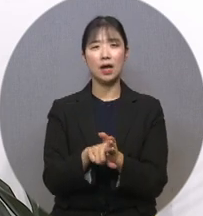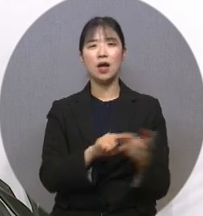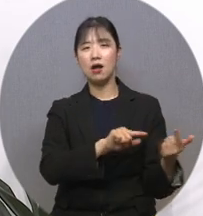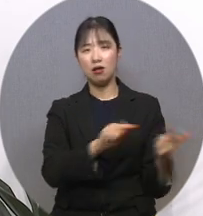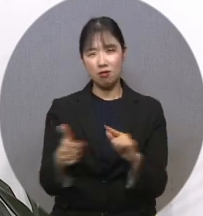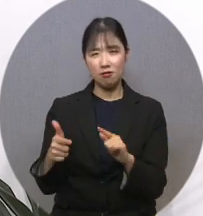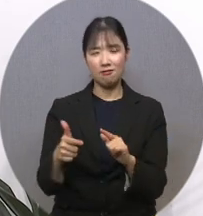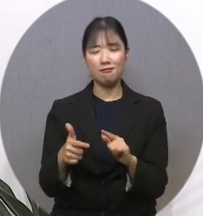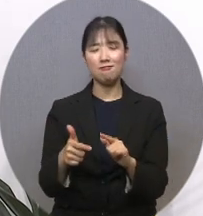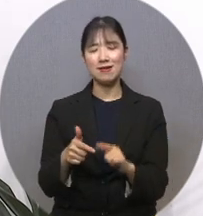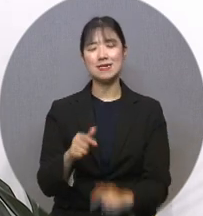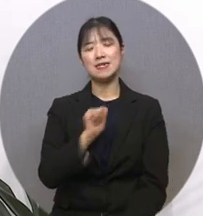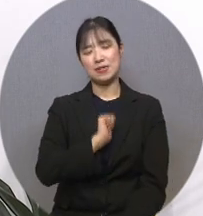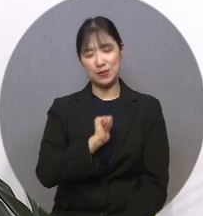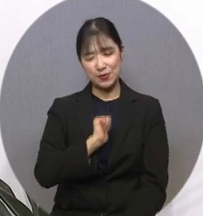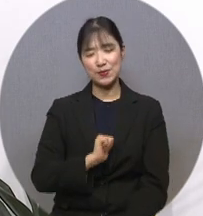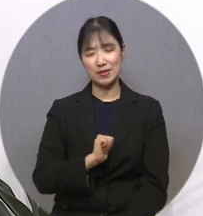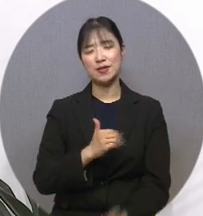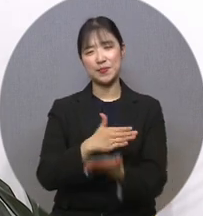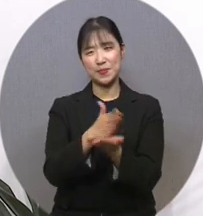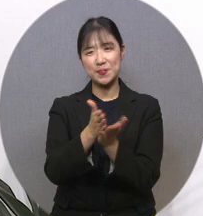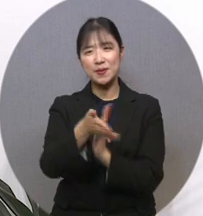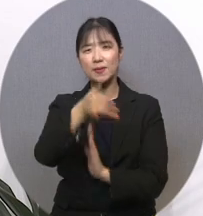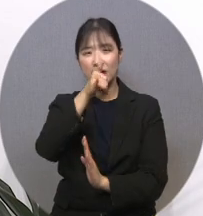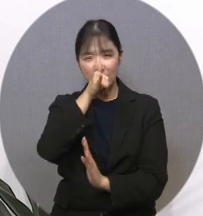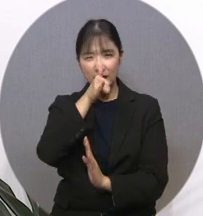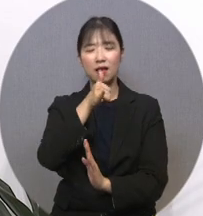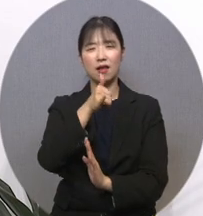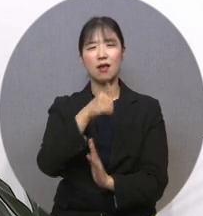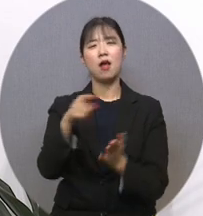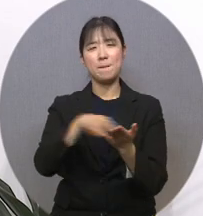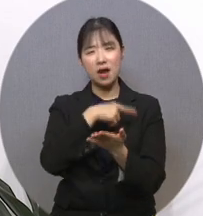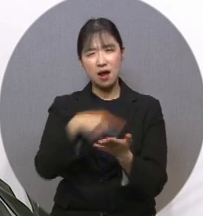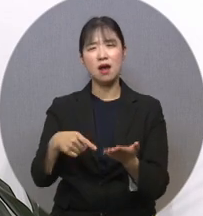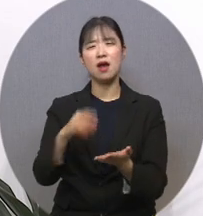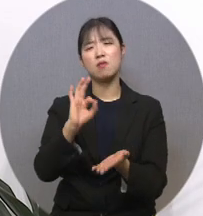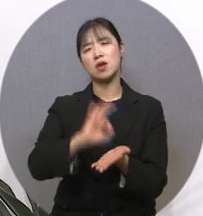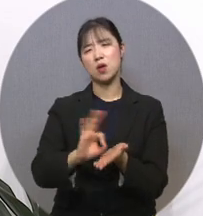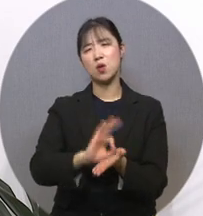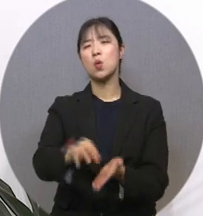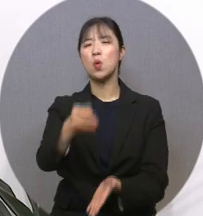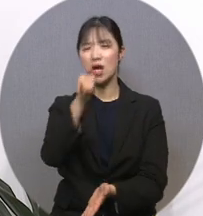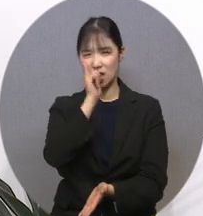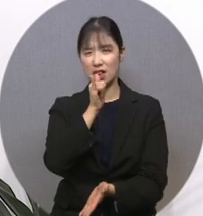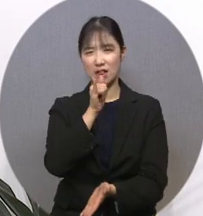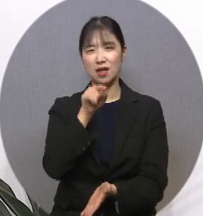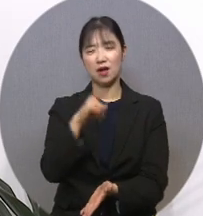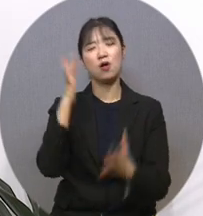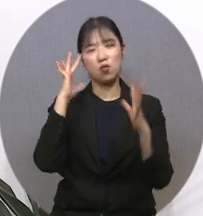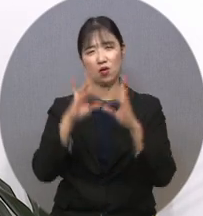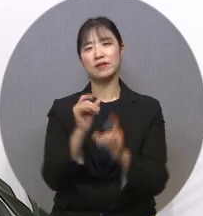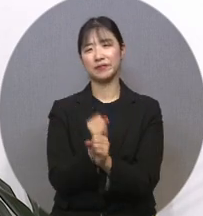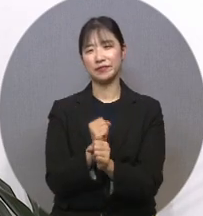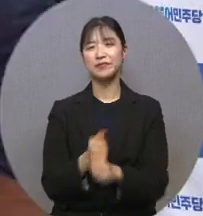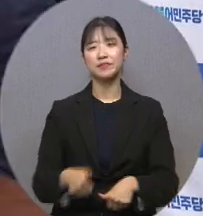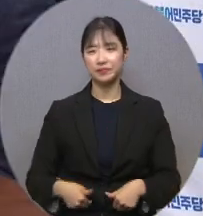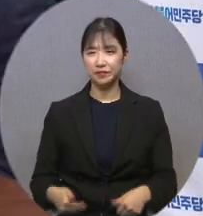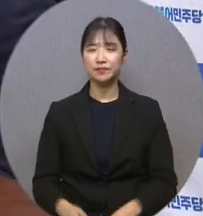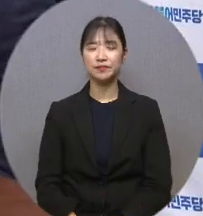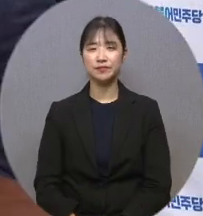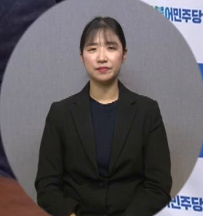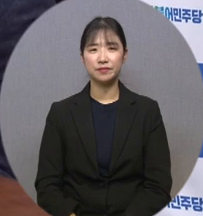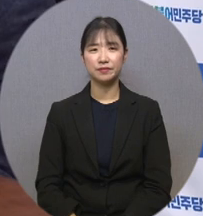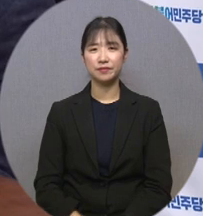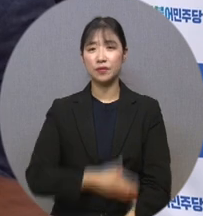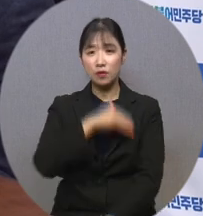가지 그런 감내해야 될 부분이 있고 또 치러야 될 비용도 있다라는 걸 공감대를 구축을 해야 되겠죠.